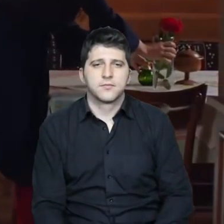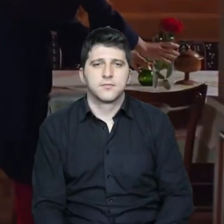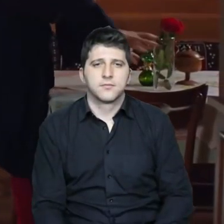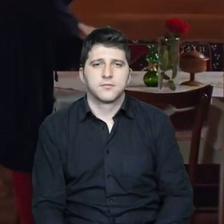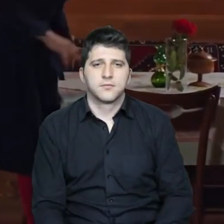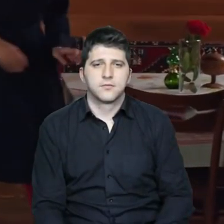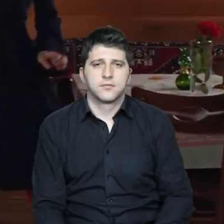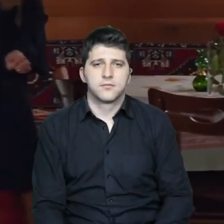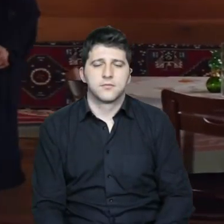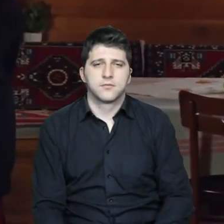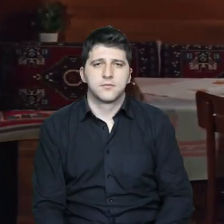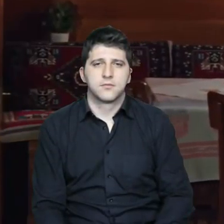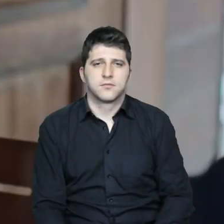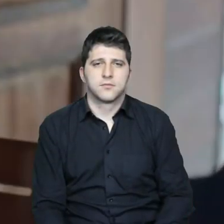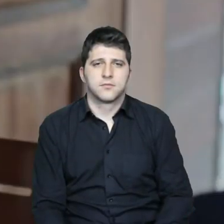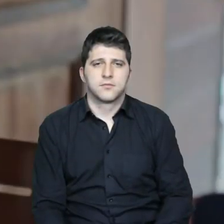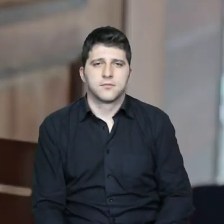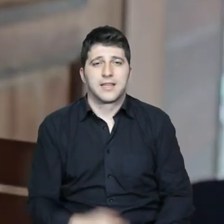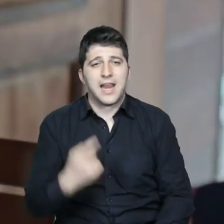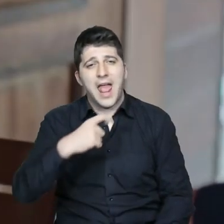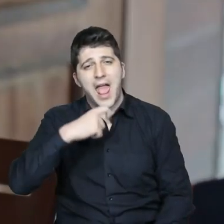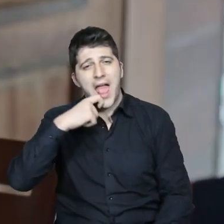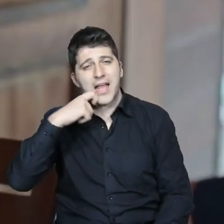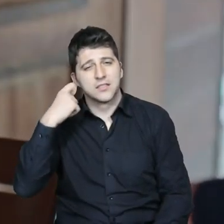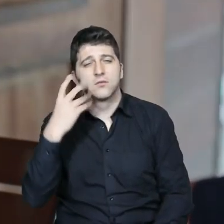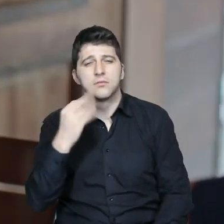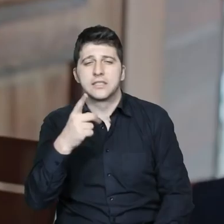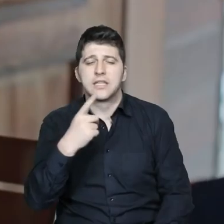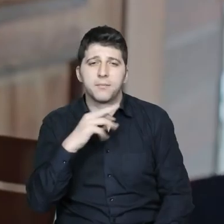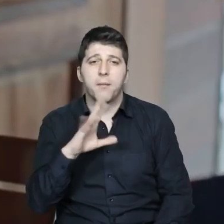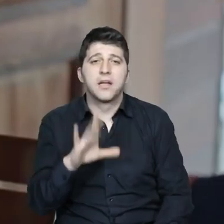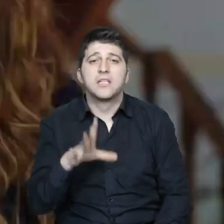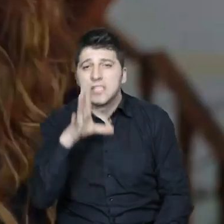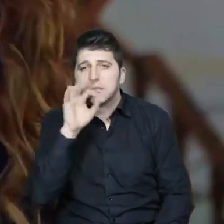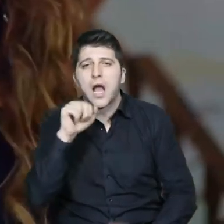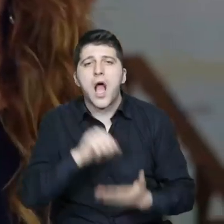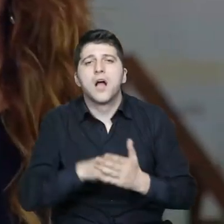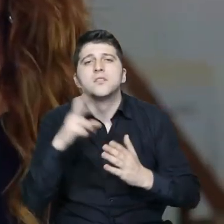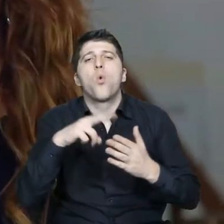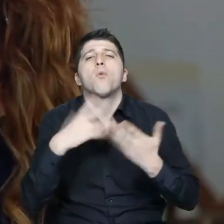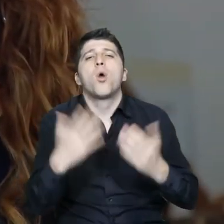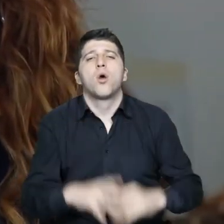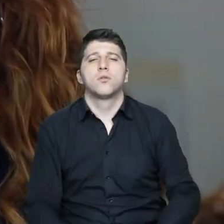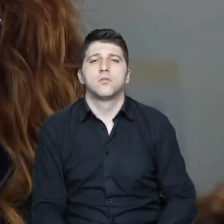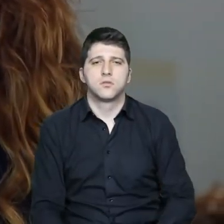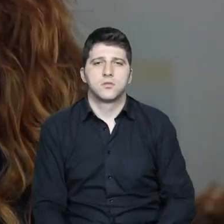gülle gaz lambası koydu. Eskiden olsa dediğiniz olurdu ama artık kimse gazete okumuyor ki.